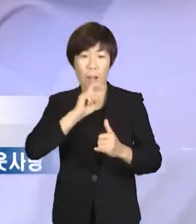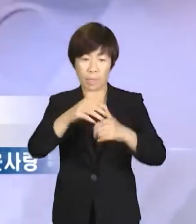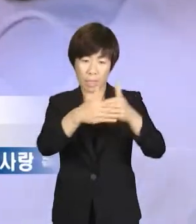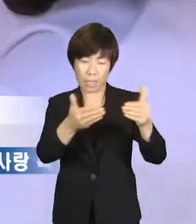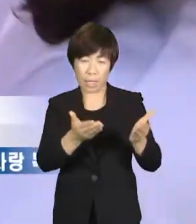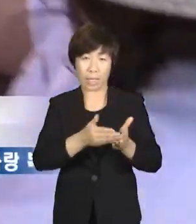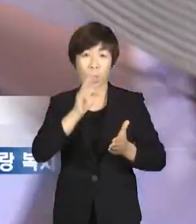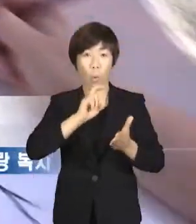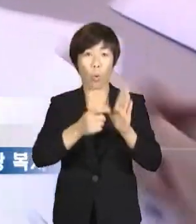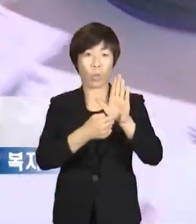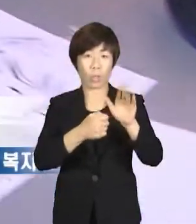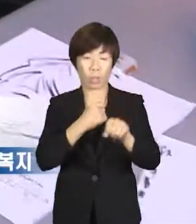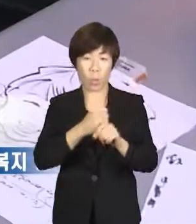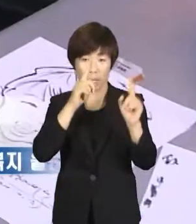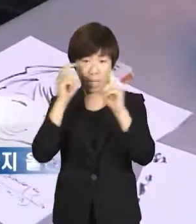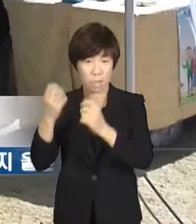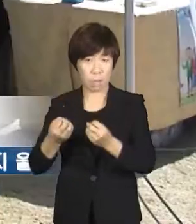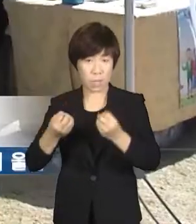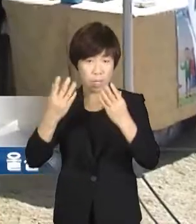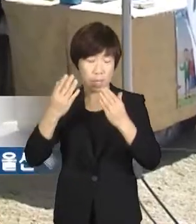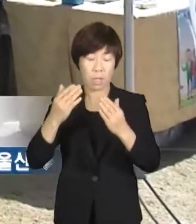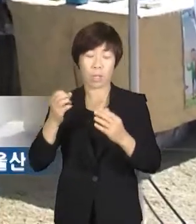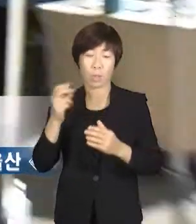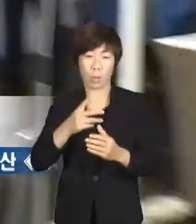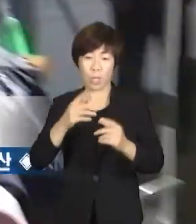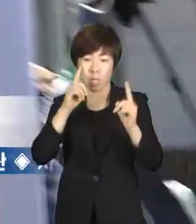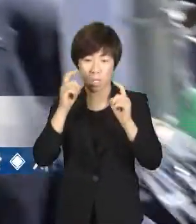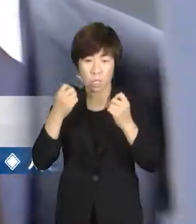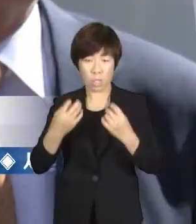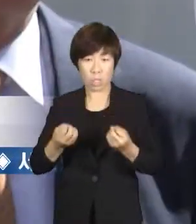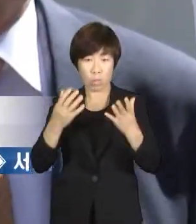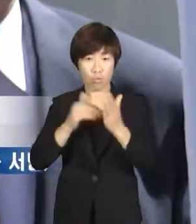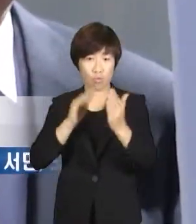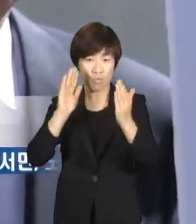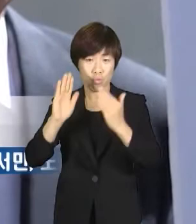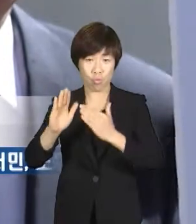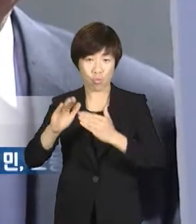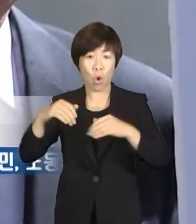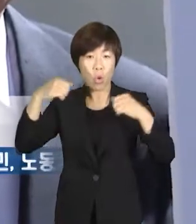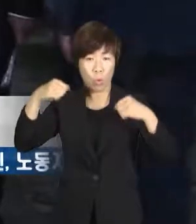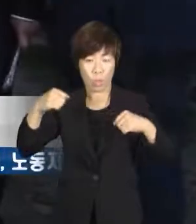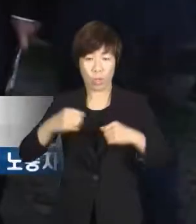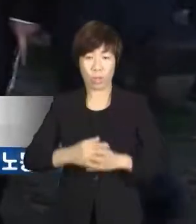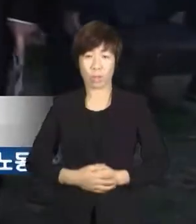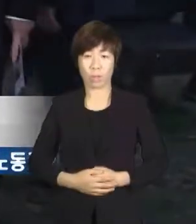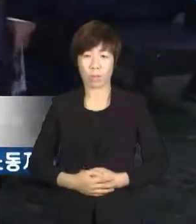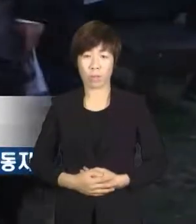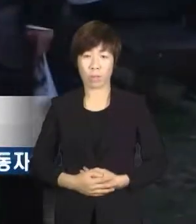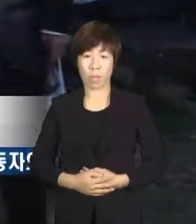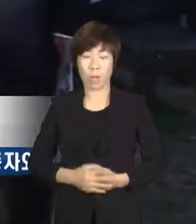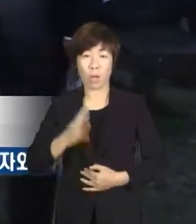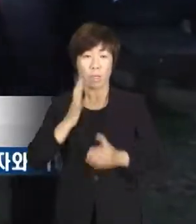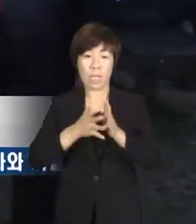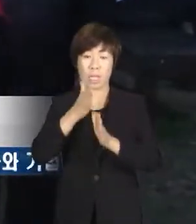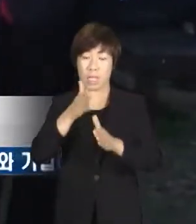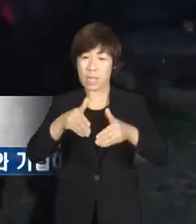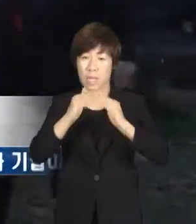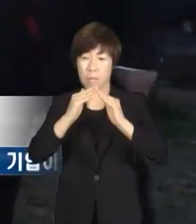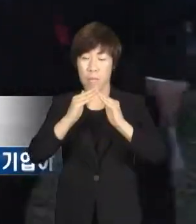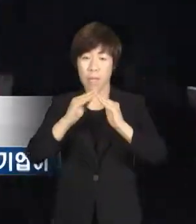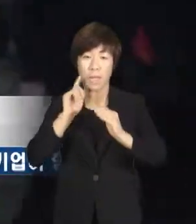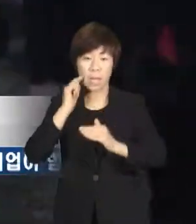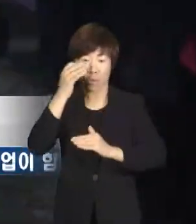합창단의 직전 공연과 기념식에 이어 식구 공연으로 지역 문화예술단체의 재능 공연과